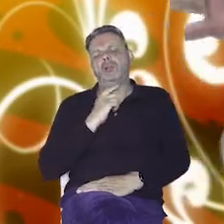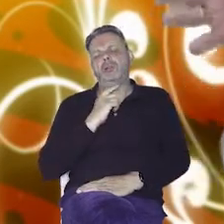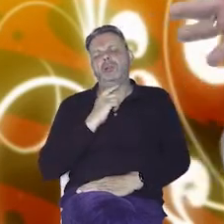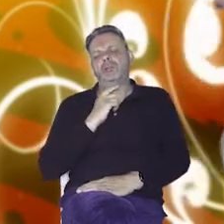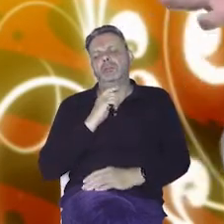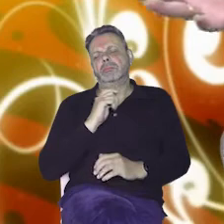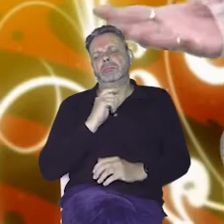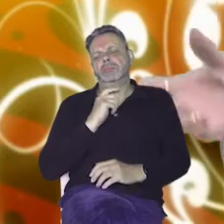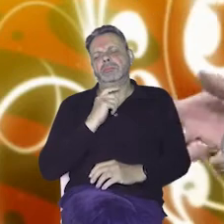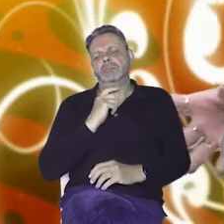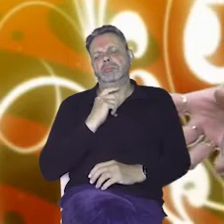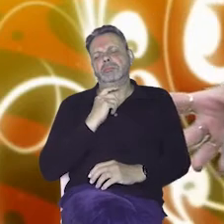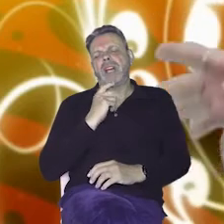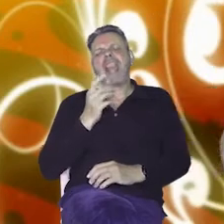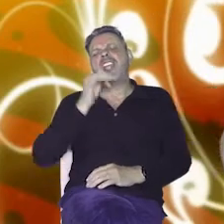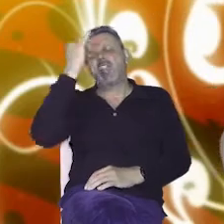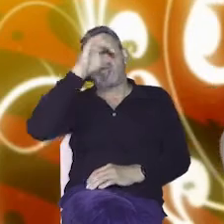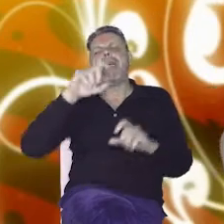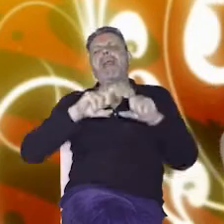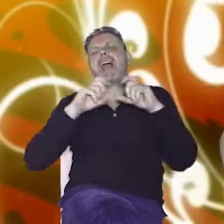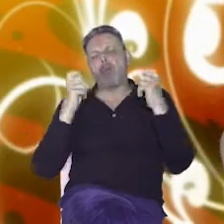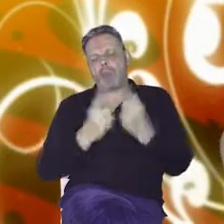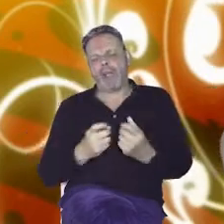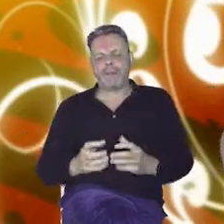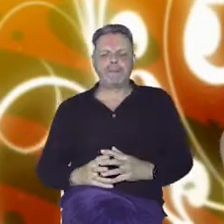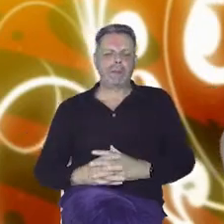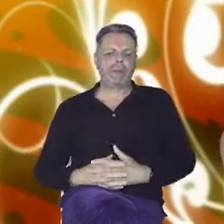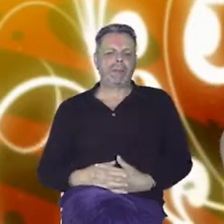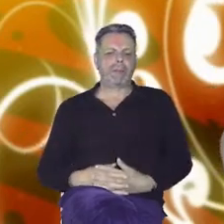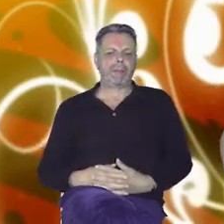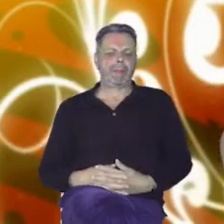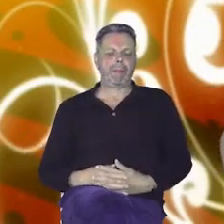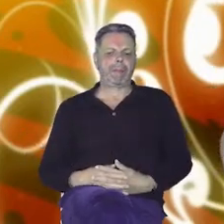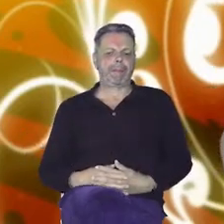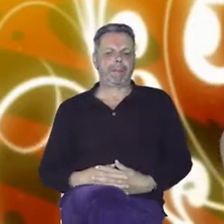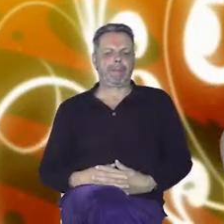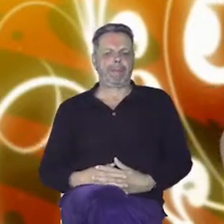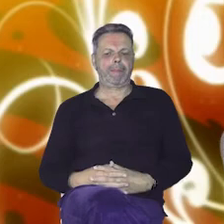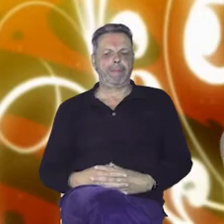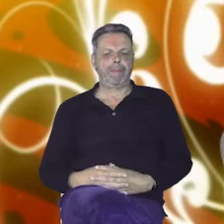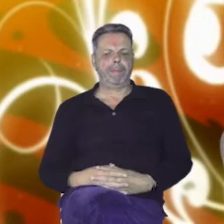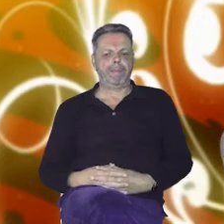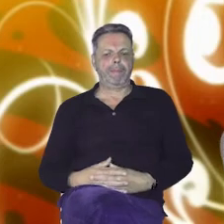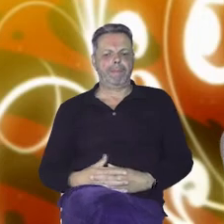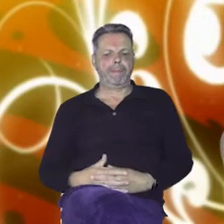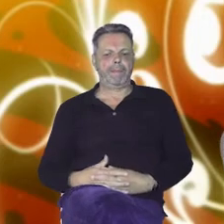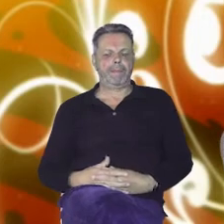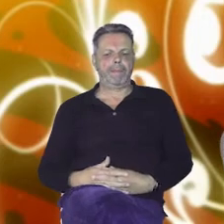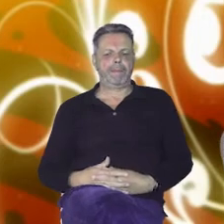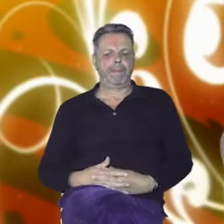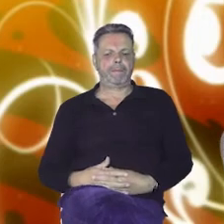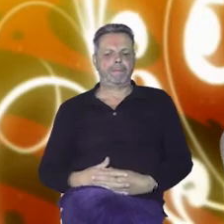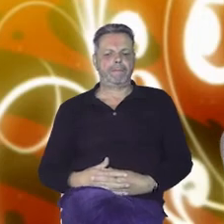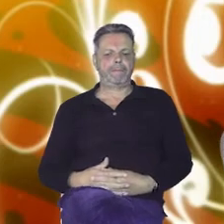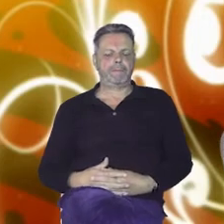ljudi, jedino mi tu tri koje smo prisutne i gošća moja koja će se uključiti, ona je već uključena da nas